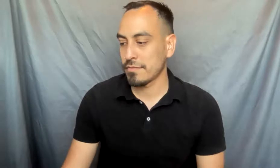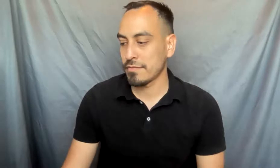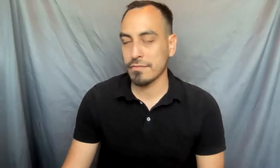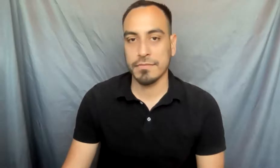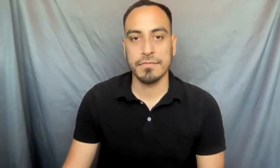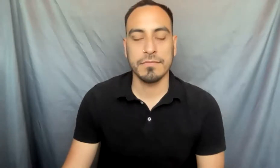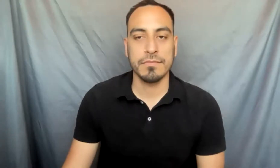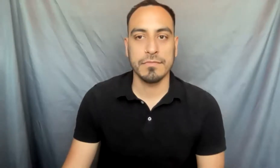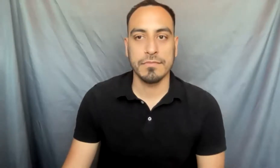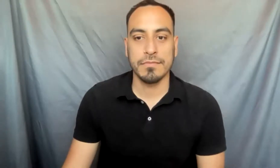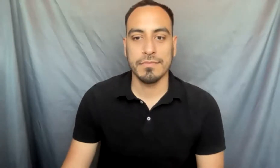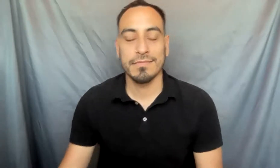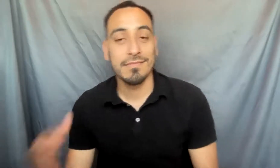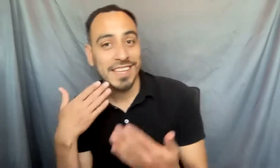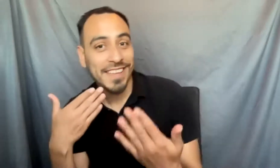ở trong đó. Thank you.